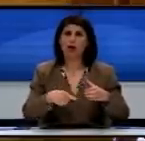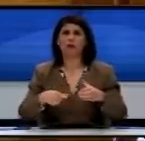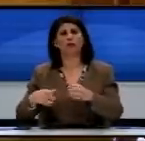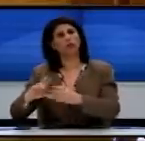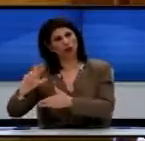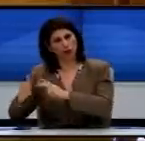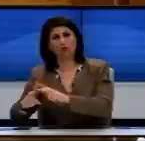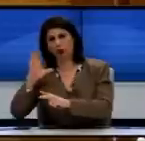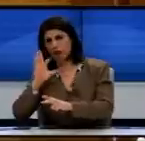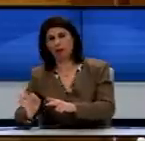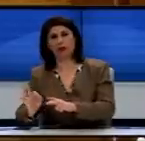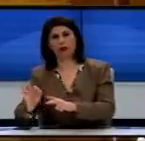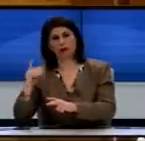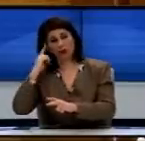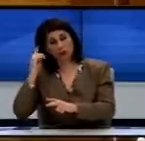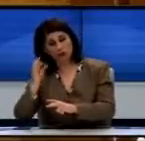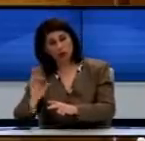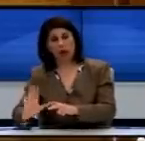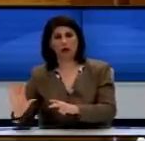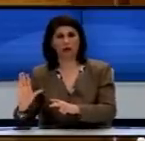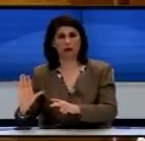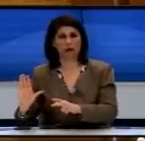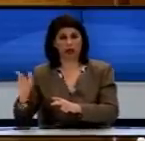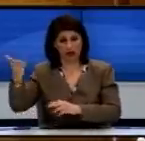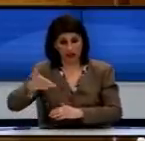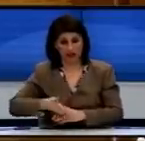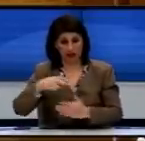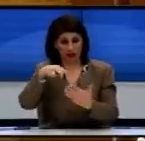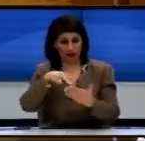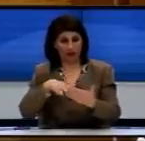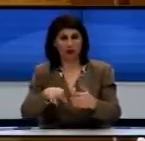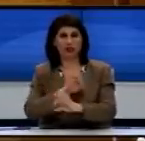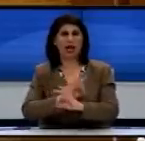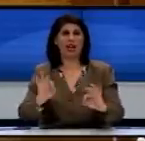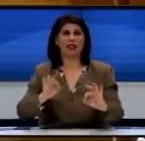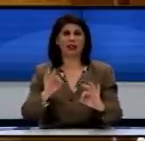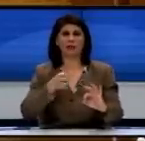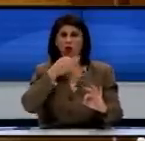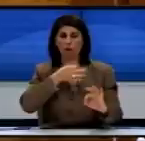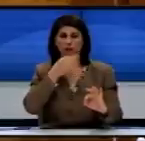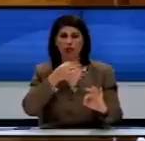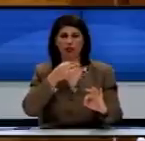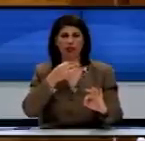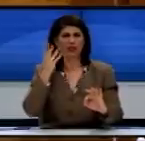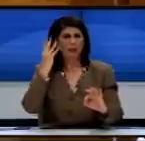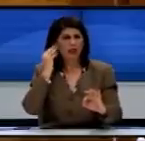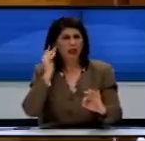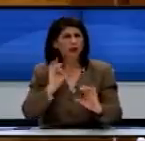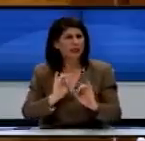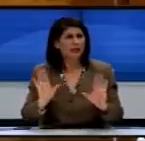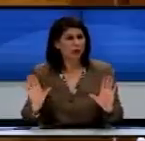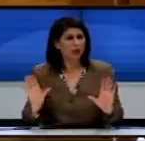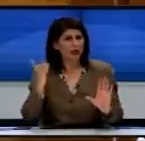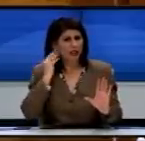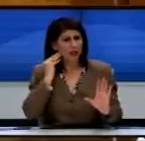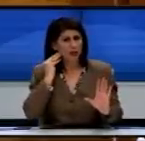της πραγματικότητας και του ρεαλισμού. Ήρθατε και διαβάσατε μια έτοιμη ομιλία, ώστε να μην ακούσατε απολύτως